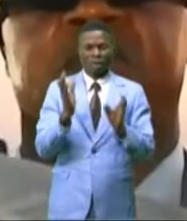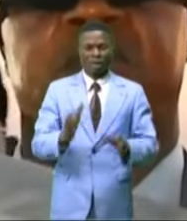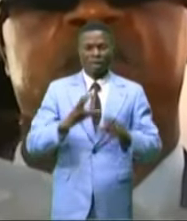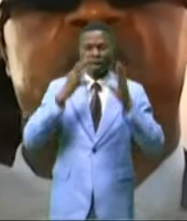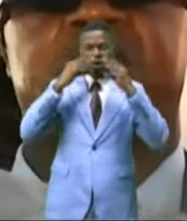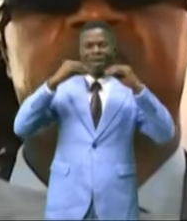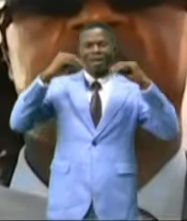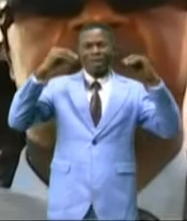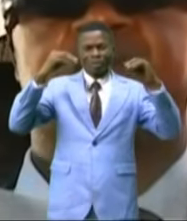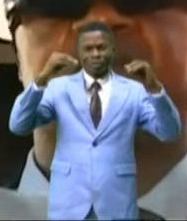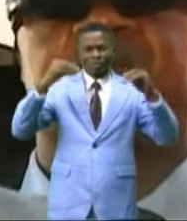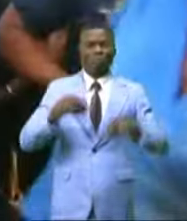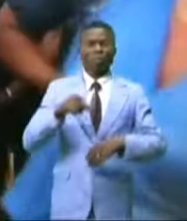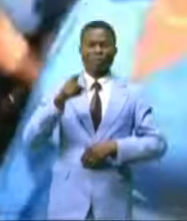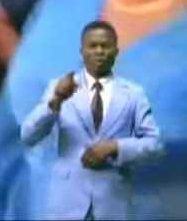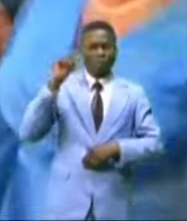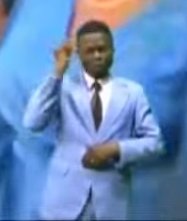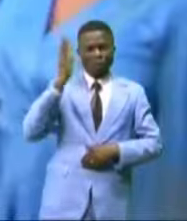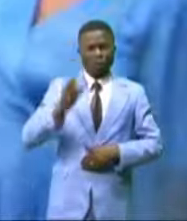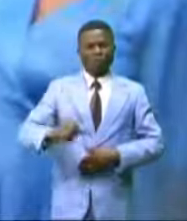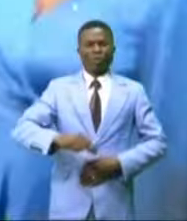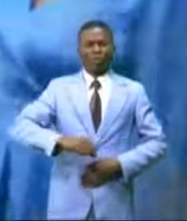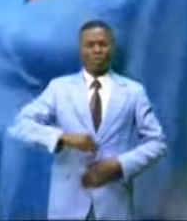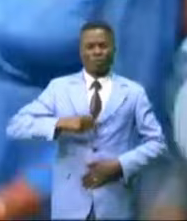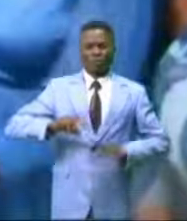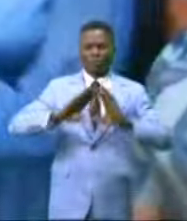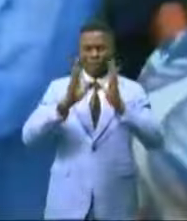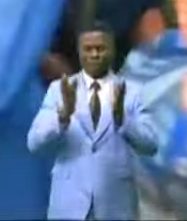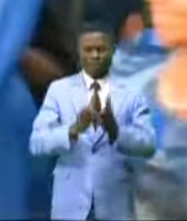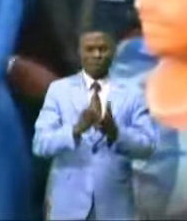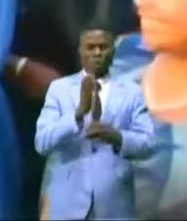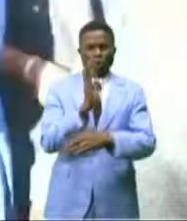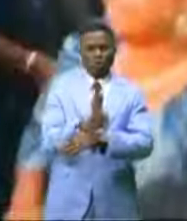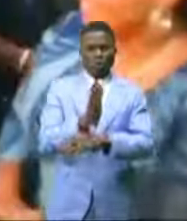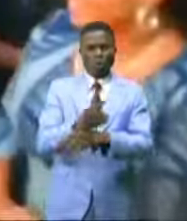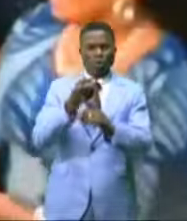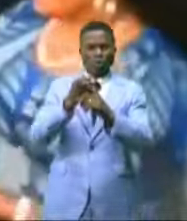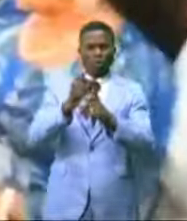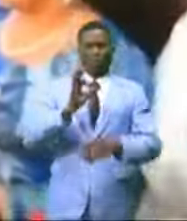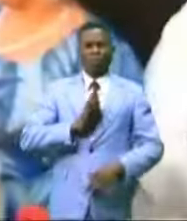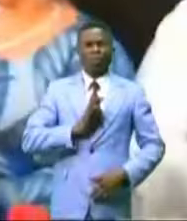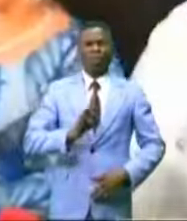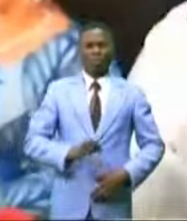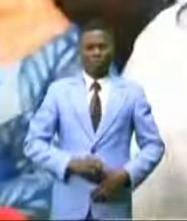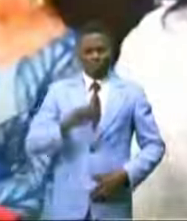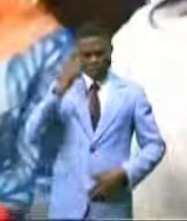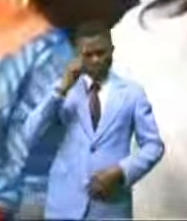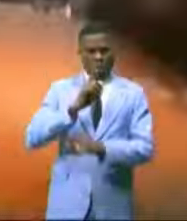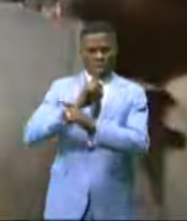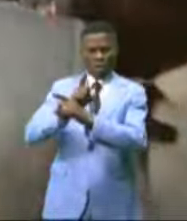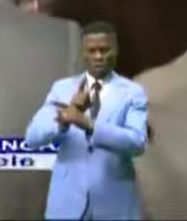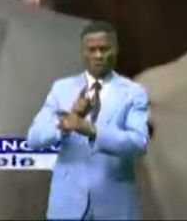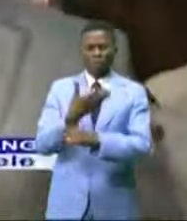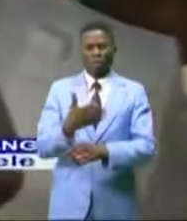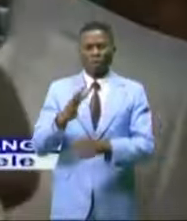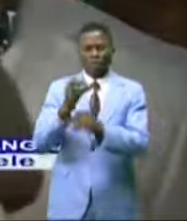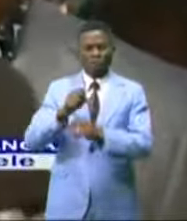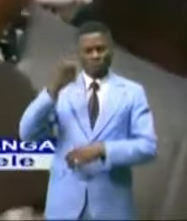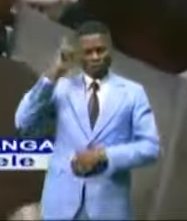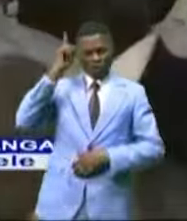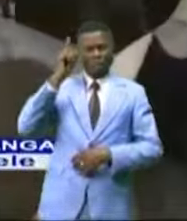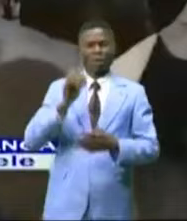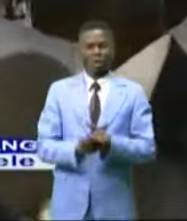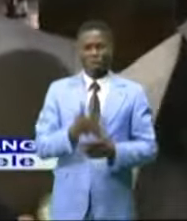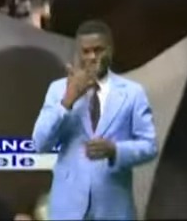légendaire Christophe bassanga se dit fier de de toutes les nouvelles orientations reçues du chef de l'État pour la conservation des acquis d'abord le rassurer